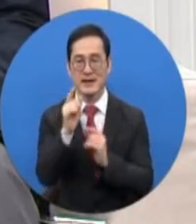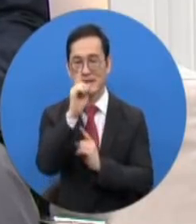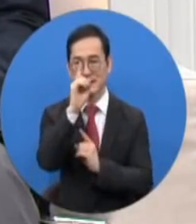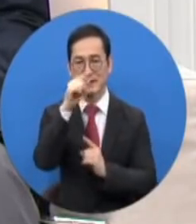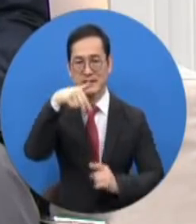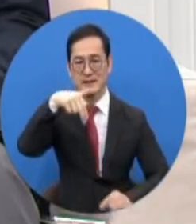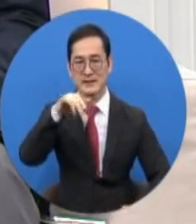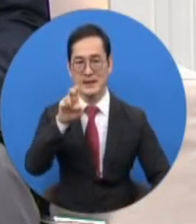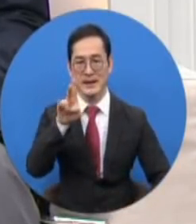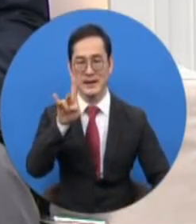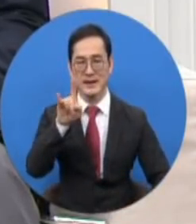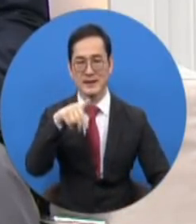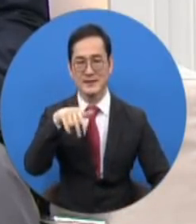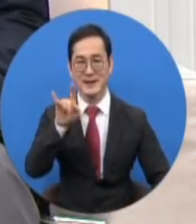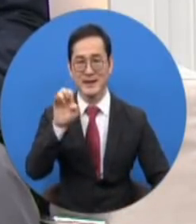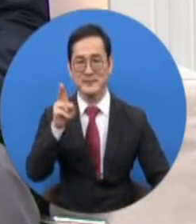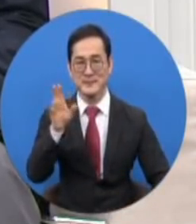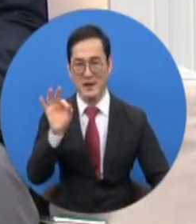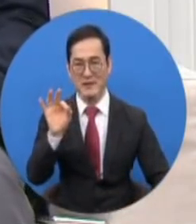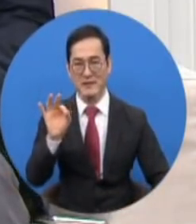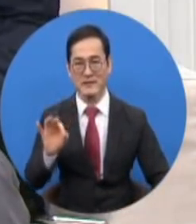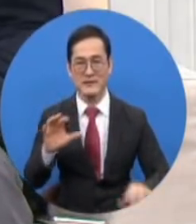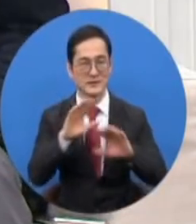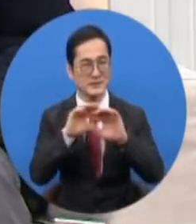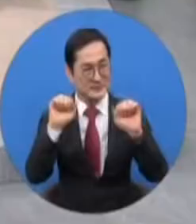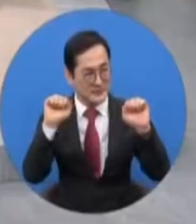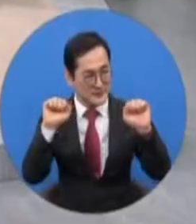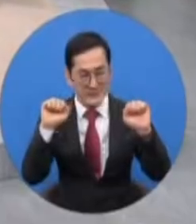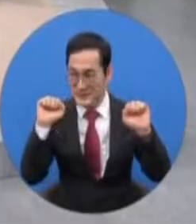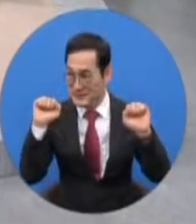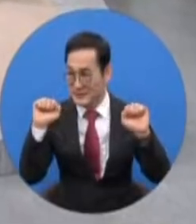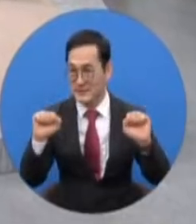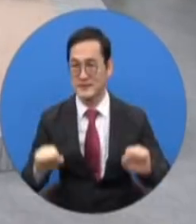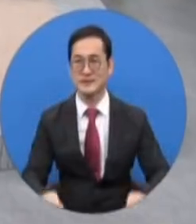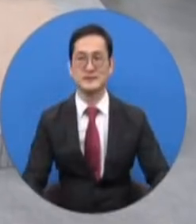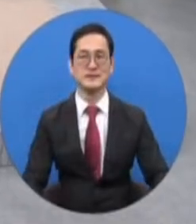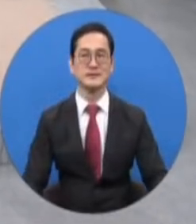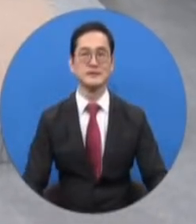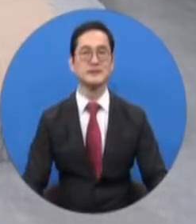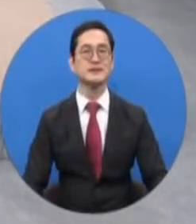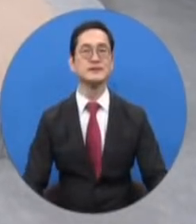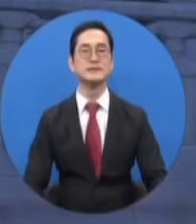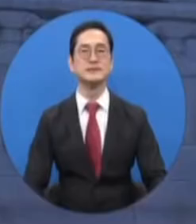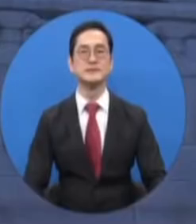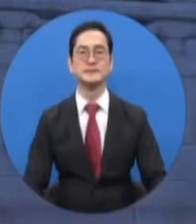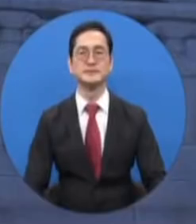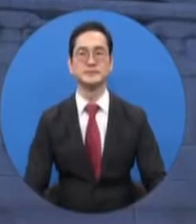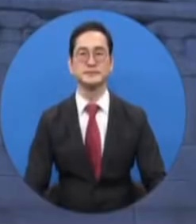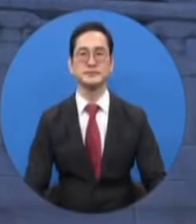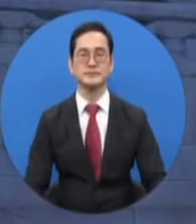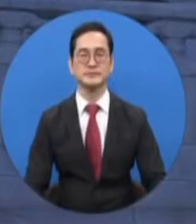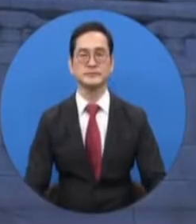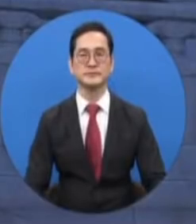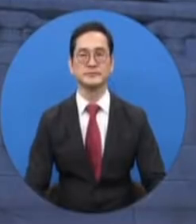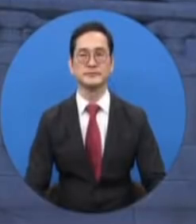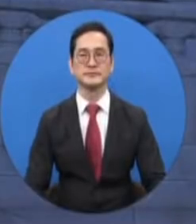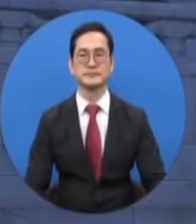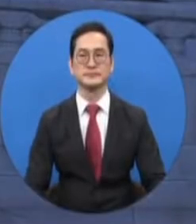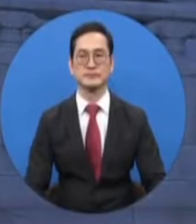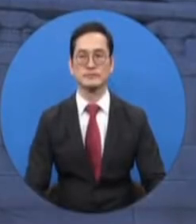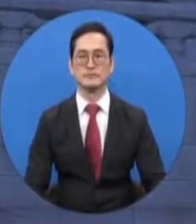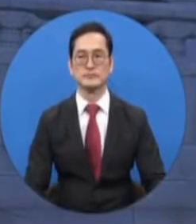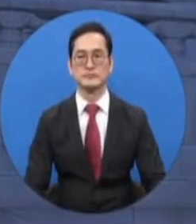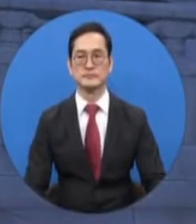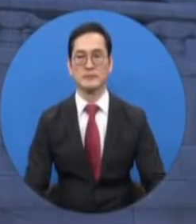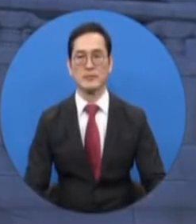기자 이재명 정치부 선임 기자 나왔습니다. 모두 어서 오세요. 반갑습니다. 이유가 뭐냐?